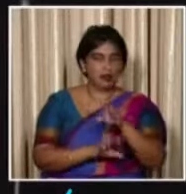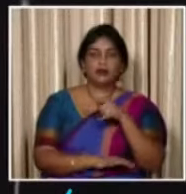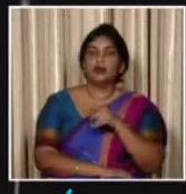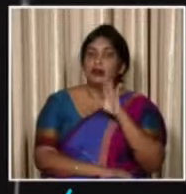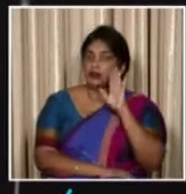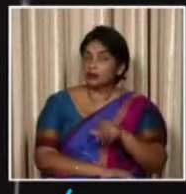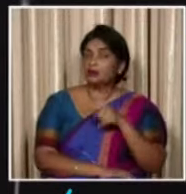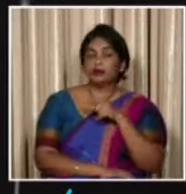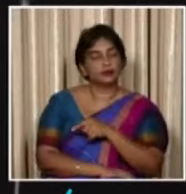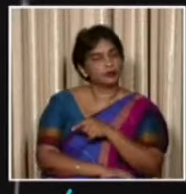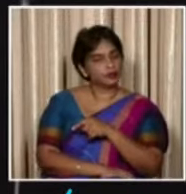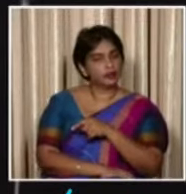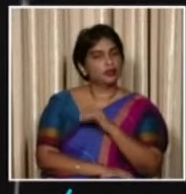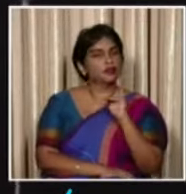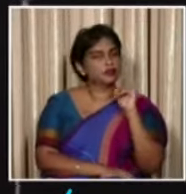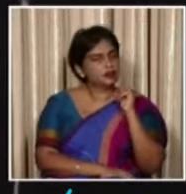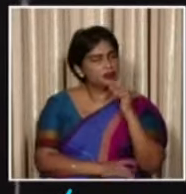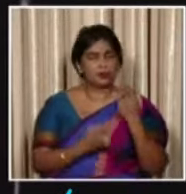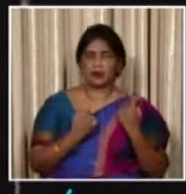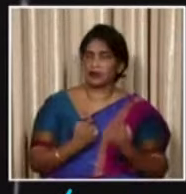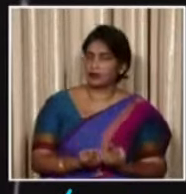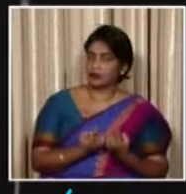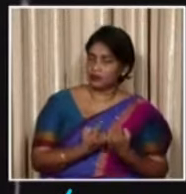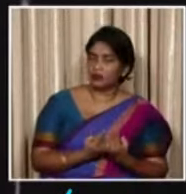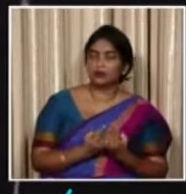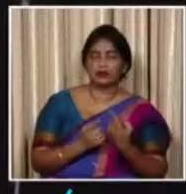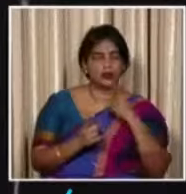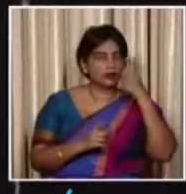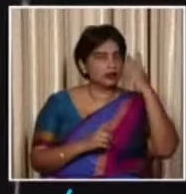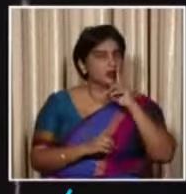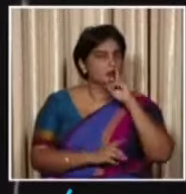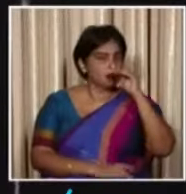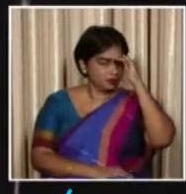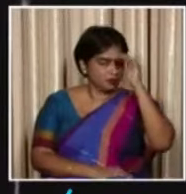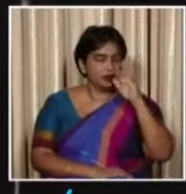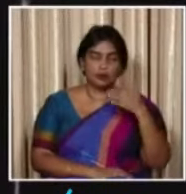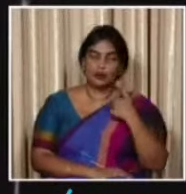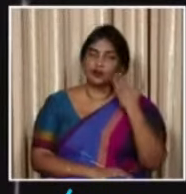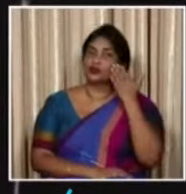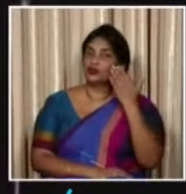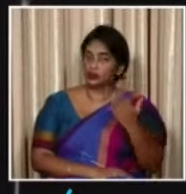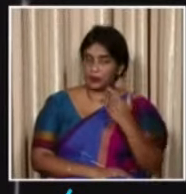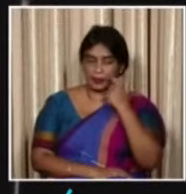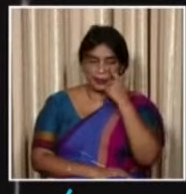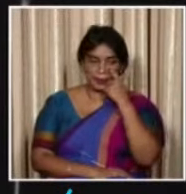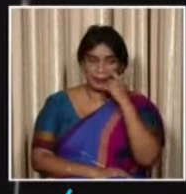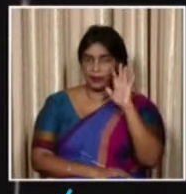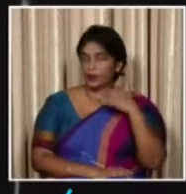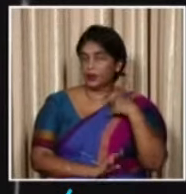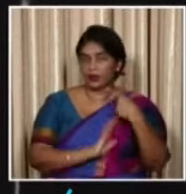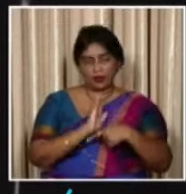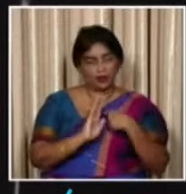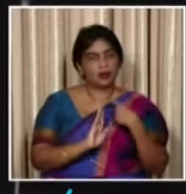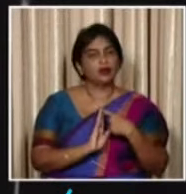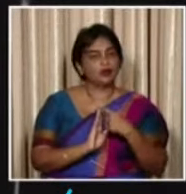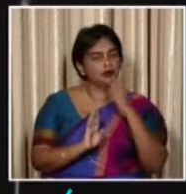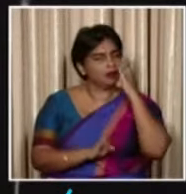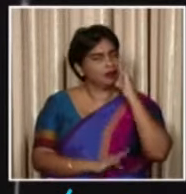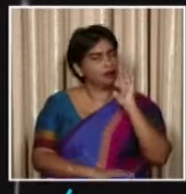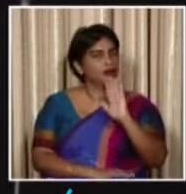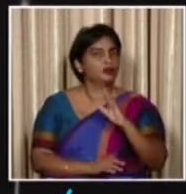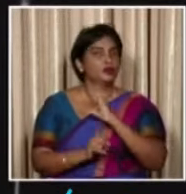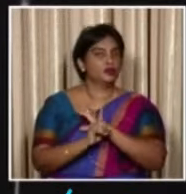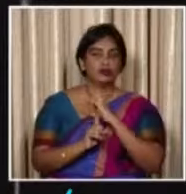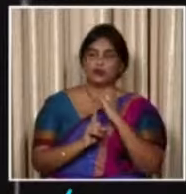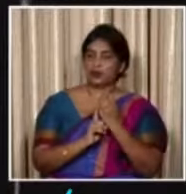නමුත් මෙතන යම් කිසි අඩුපාඩුවක් නියෝජ්‍ය කතානගතුමනි අපි දකිනවා. මොකද අපේ රට ආවේණික වූ